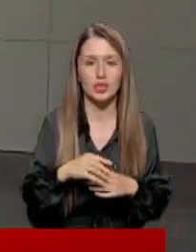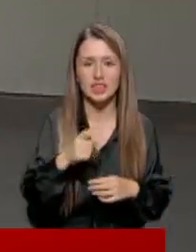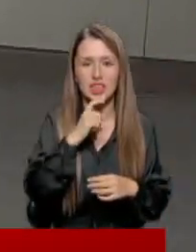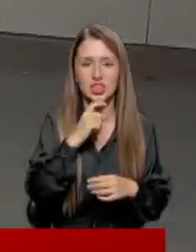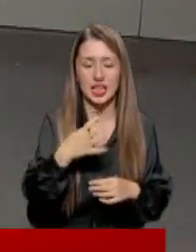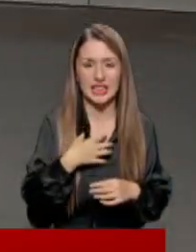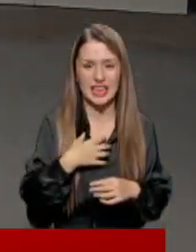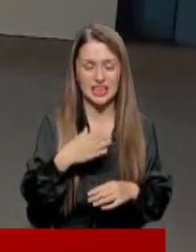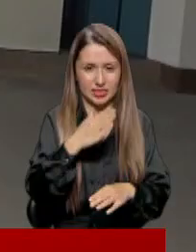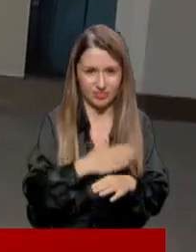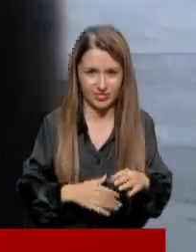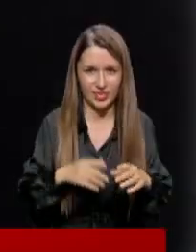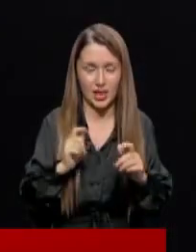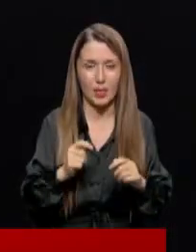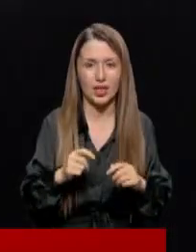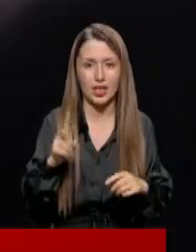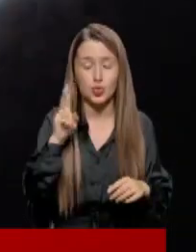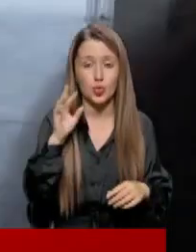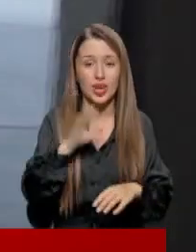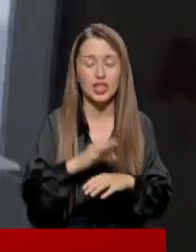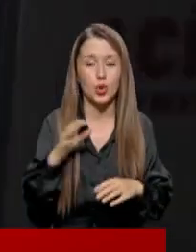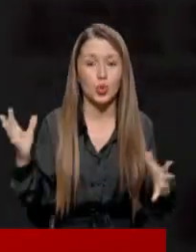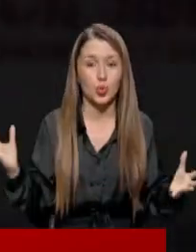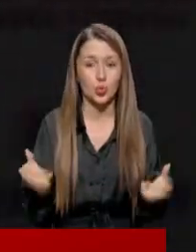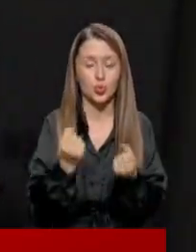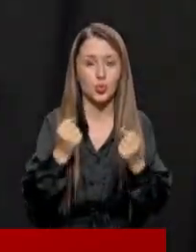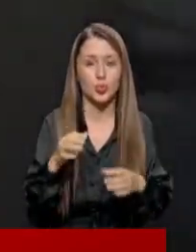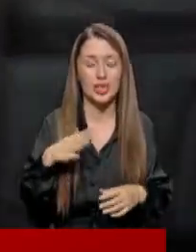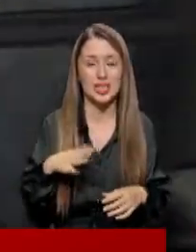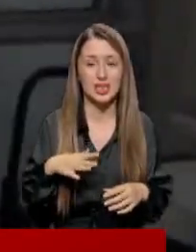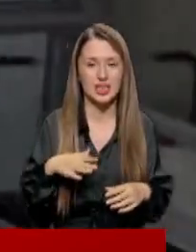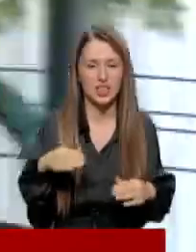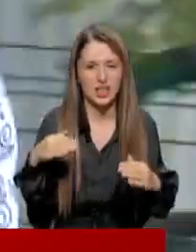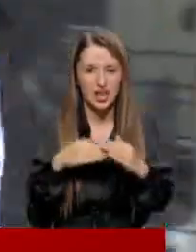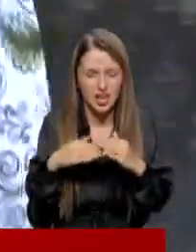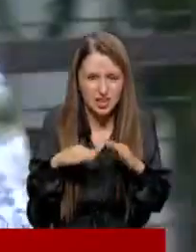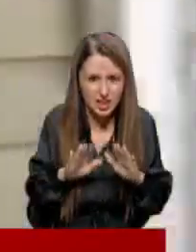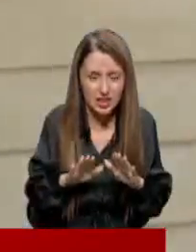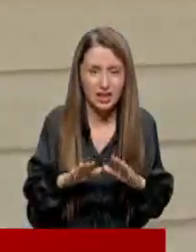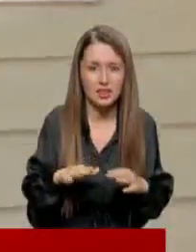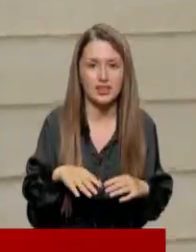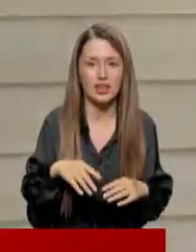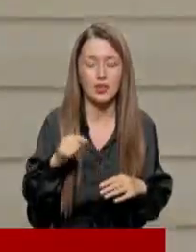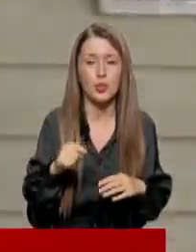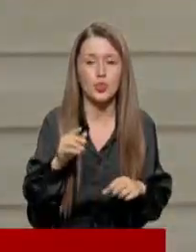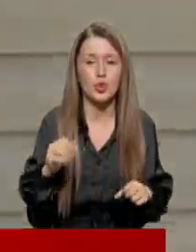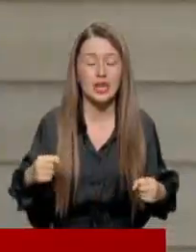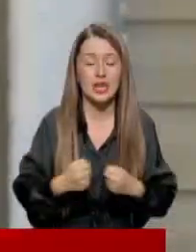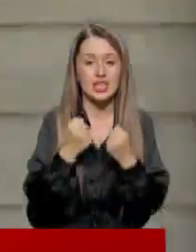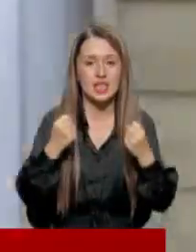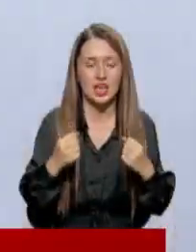Yanlışlıkla kendini kesenler, son anda kurtulmak isteyen kurbanlıkların altında kalanlar. Acemi kasaplar kazaları ucuz atlattı